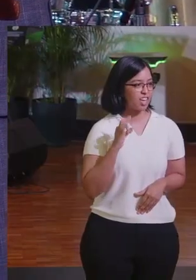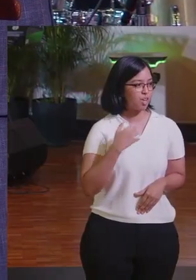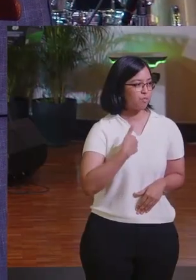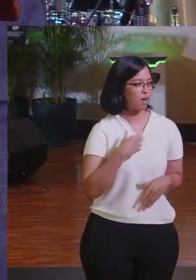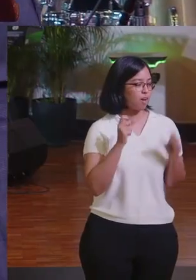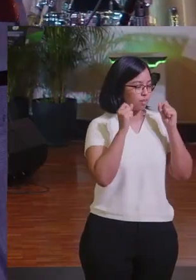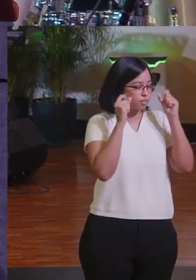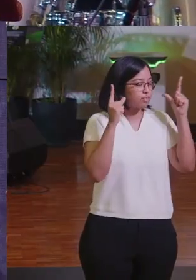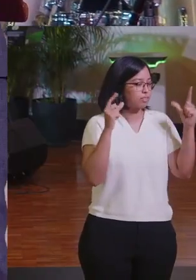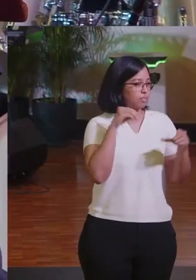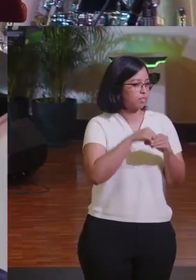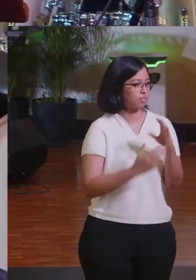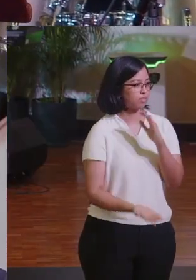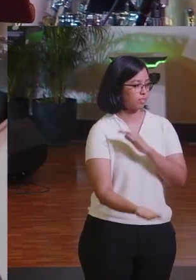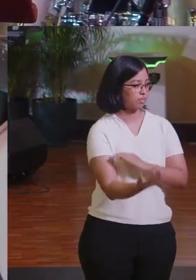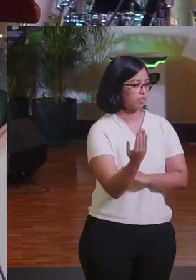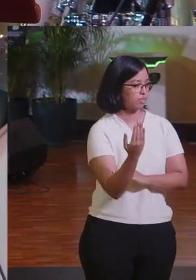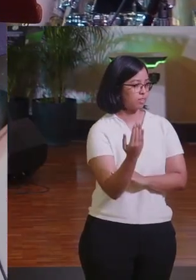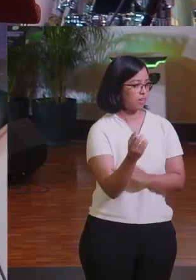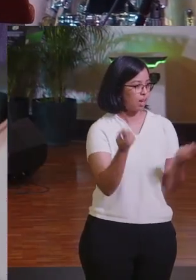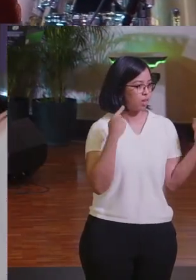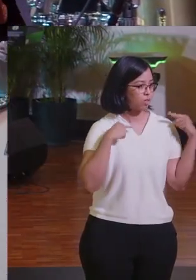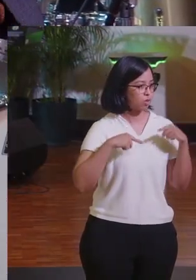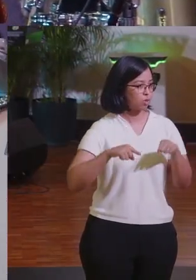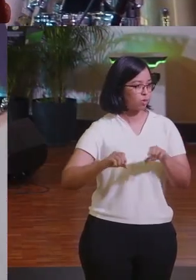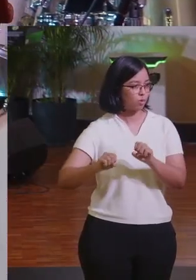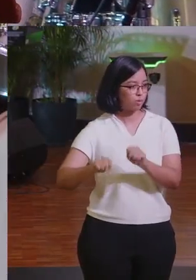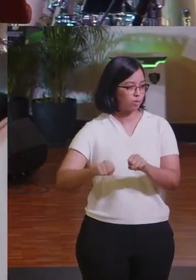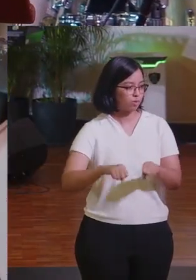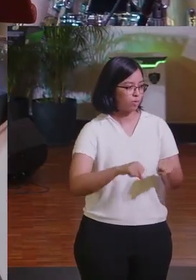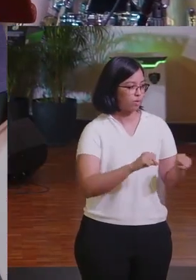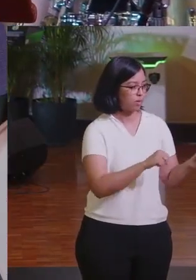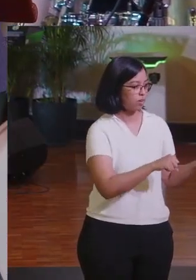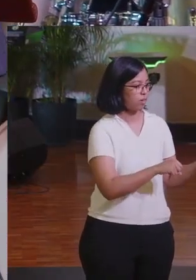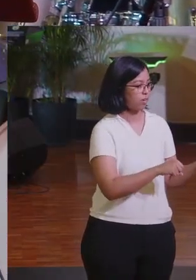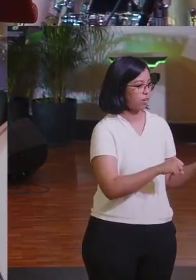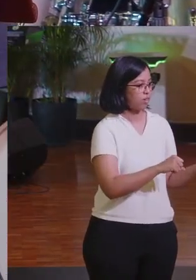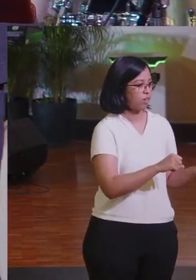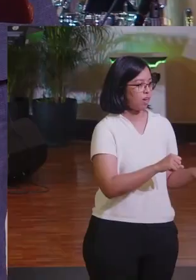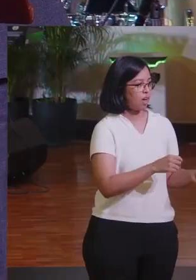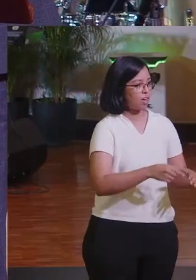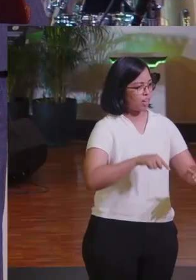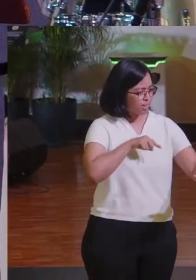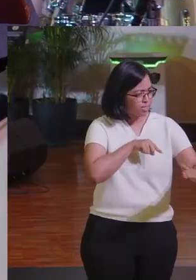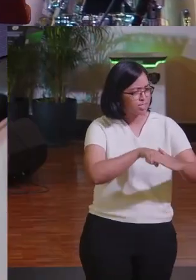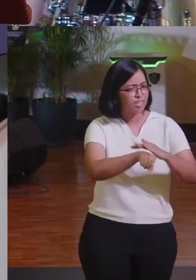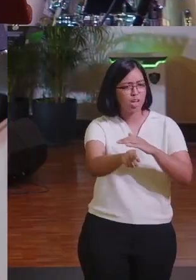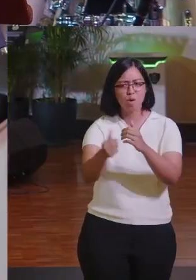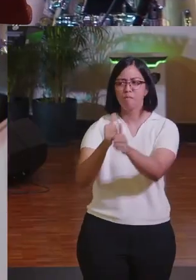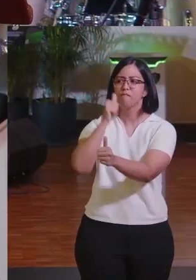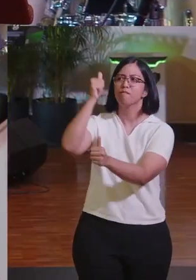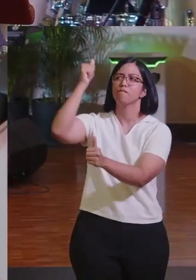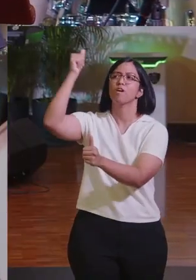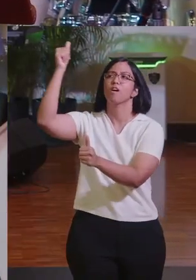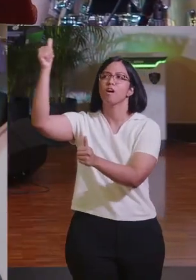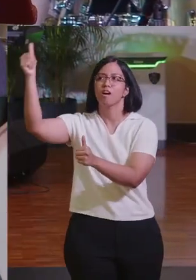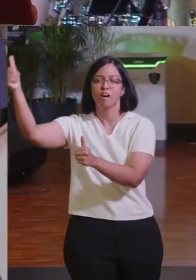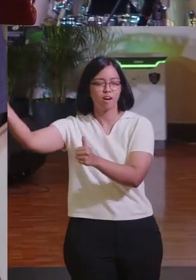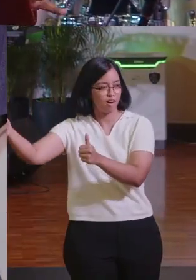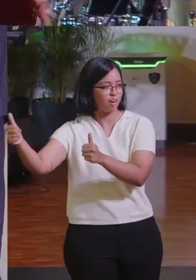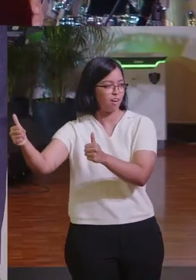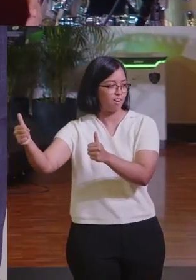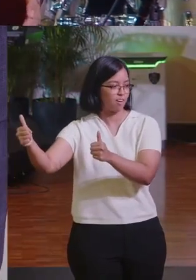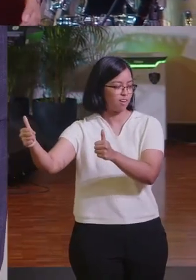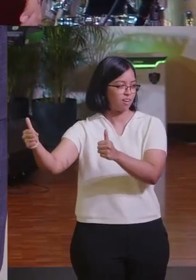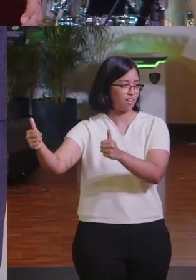umaga, pupunta ako sa karagatan at ako'y lilipad mula umaga hanggang hapon, hanggang sa dulo man ng aking